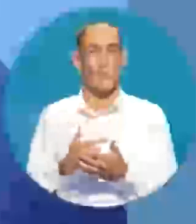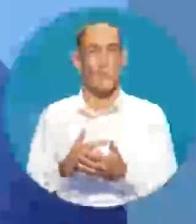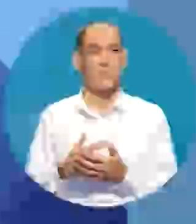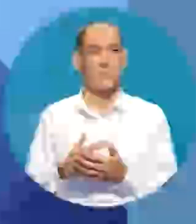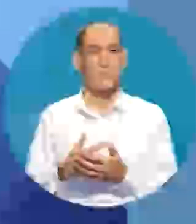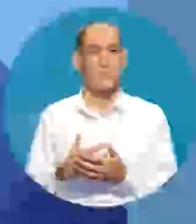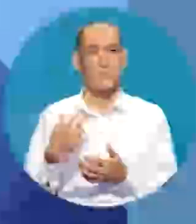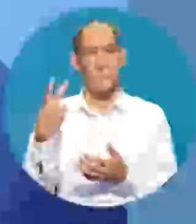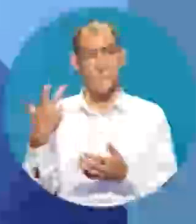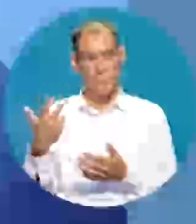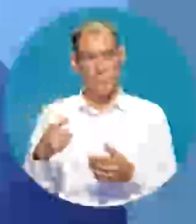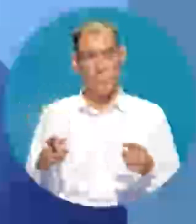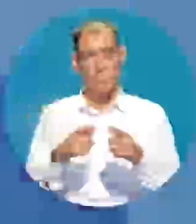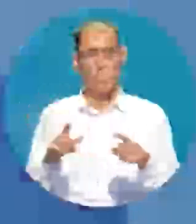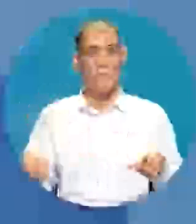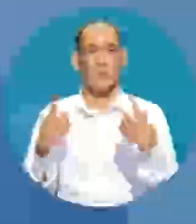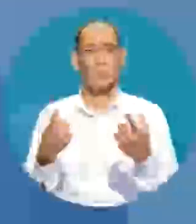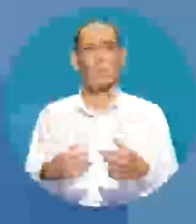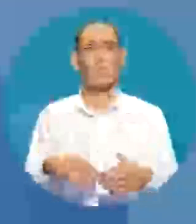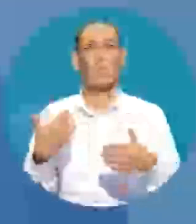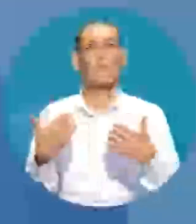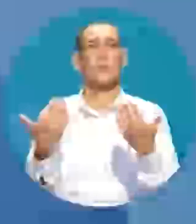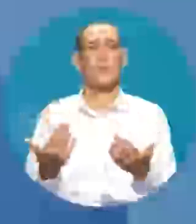Mine, üç meşlik